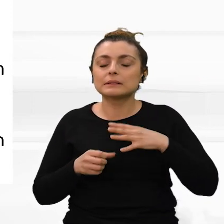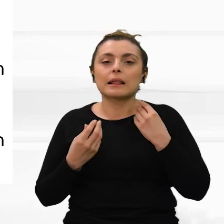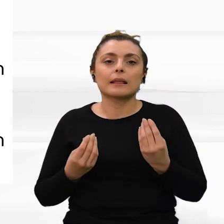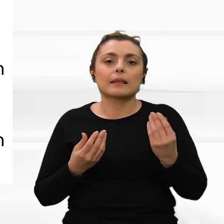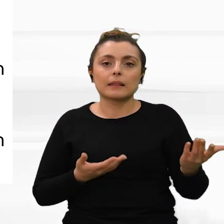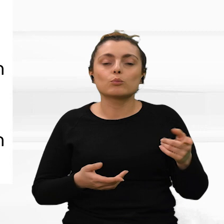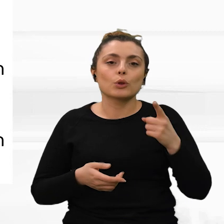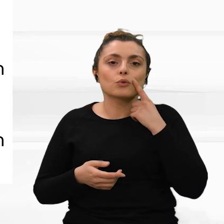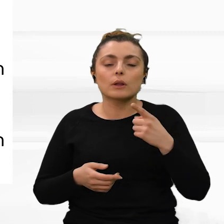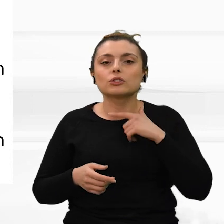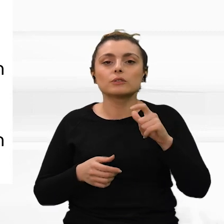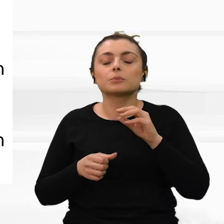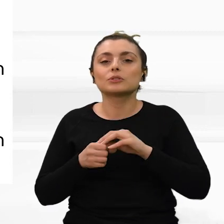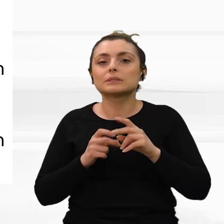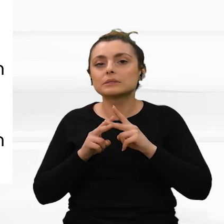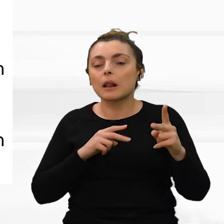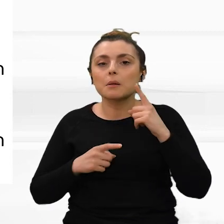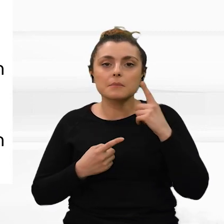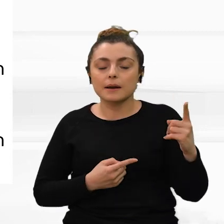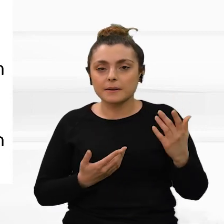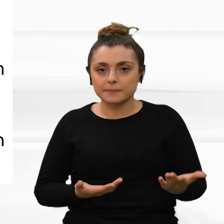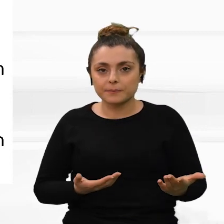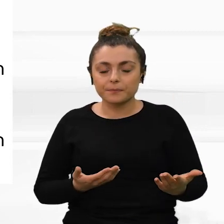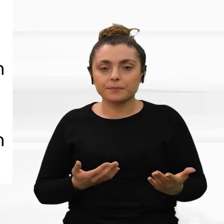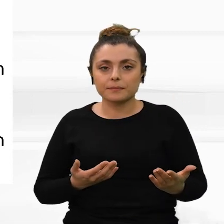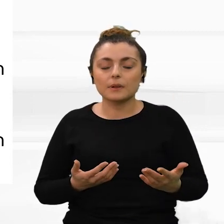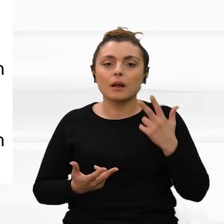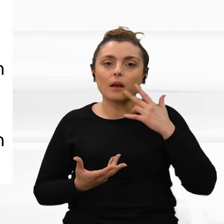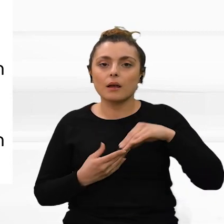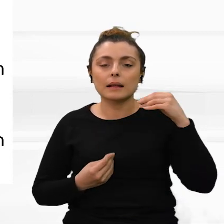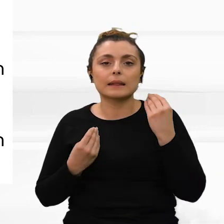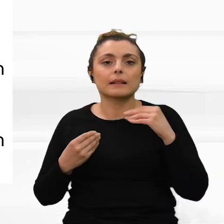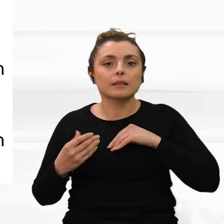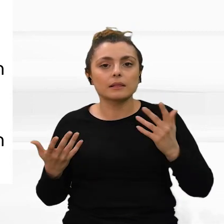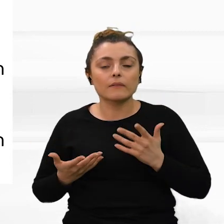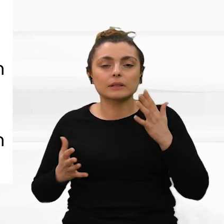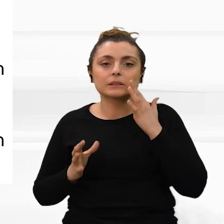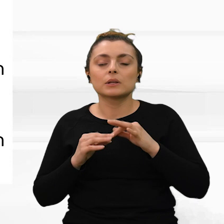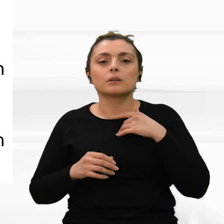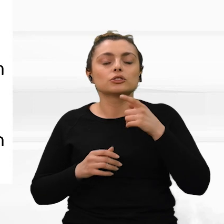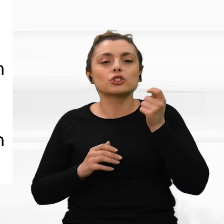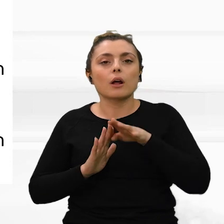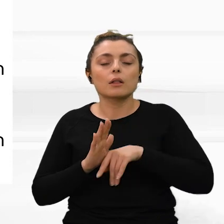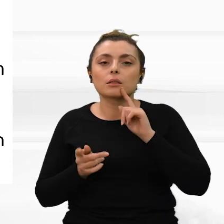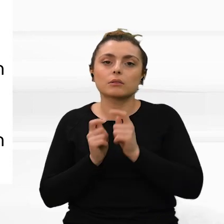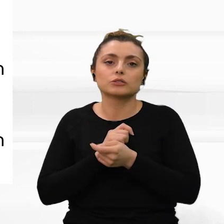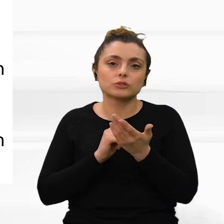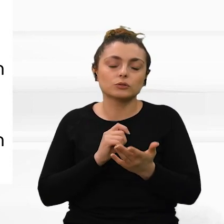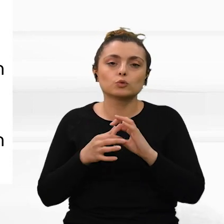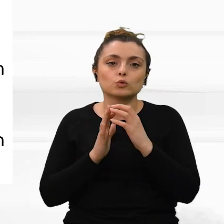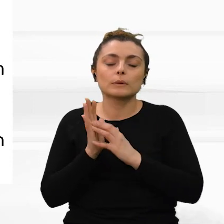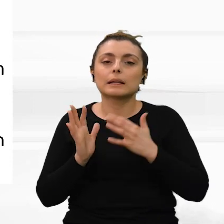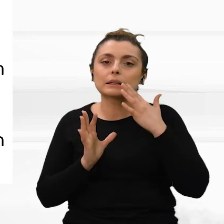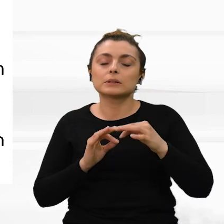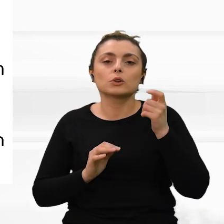için istenen iyidir buna göre seçenekleri sırasıyla bakalım a ahlak en iyi davranış insan Allah kullarına göre değişir